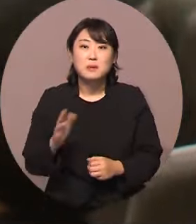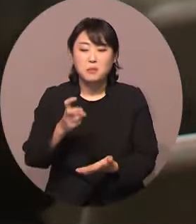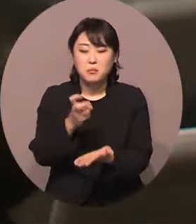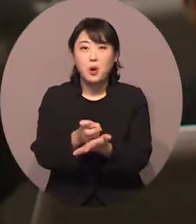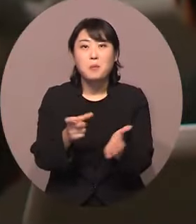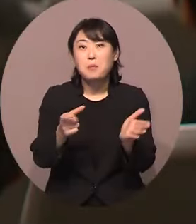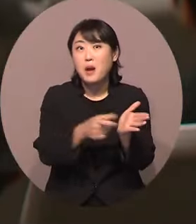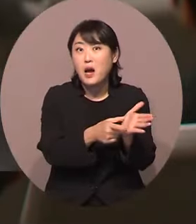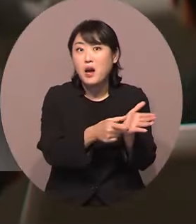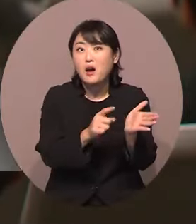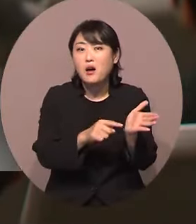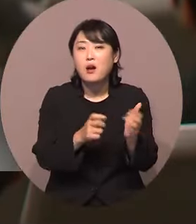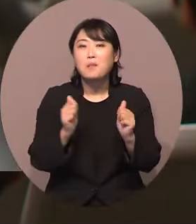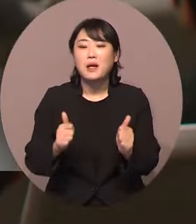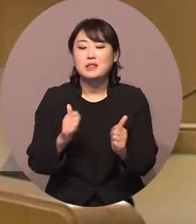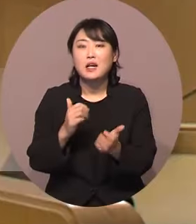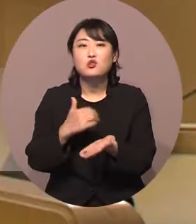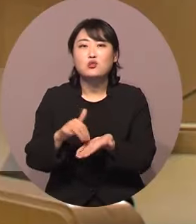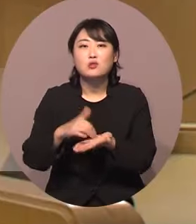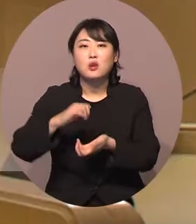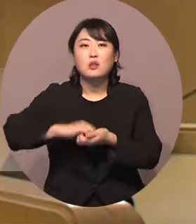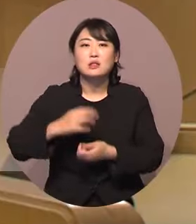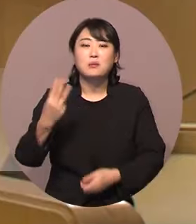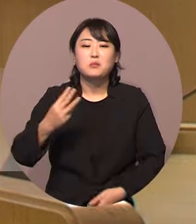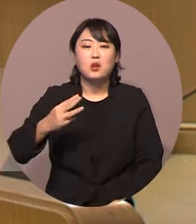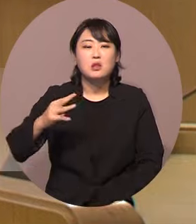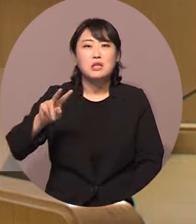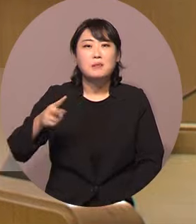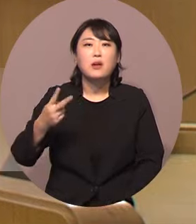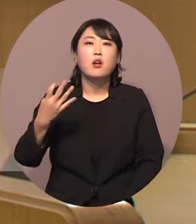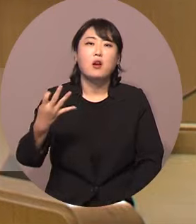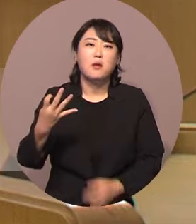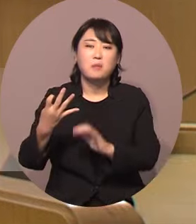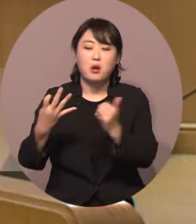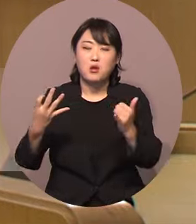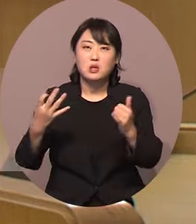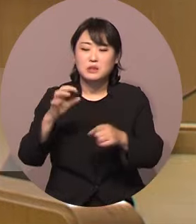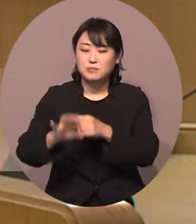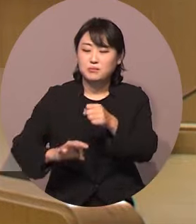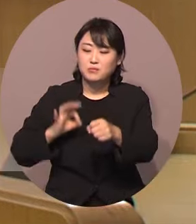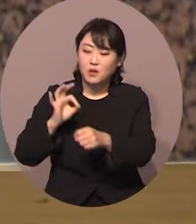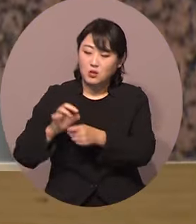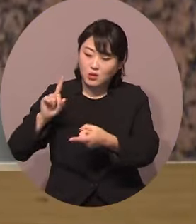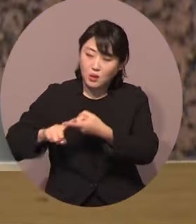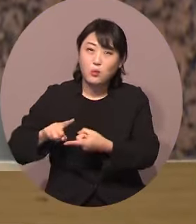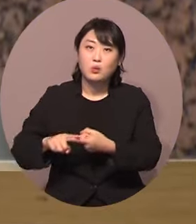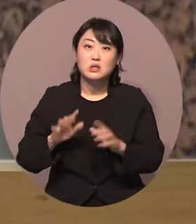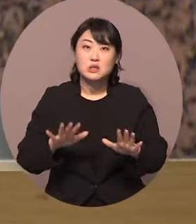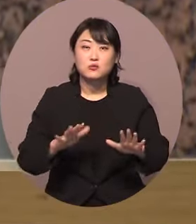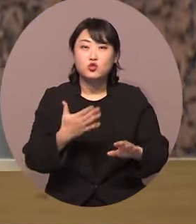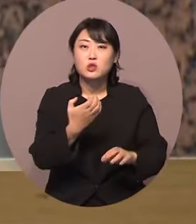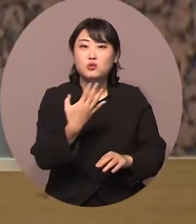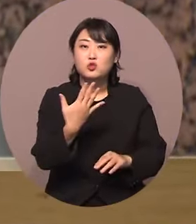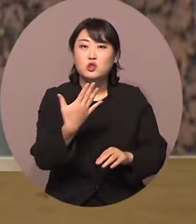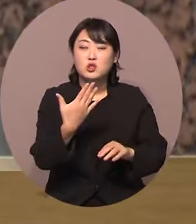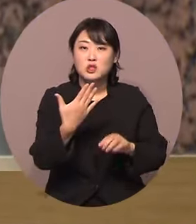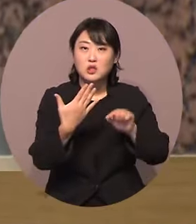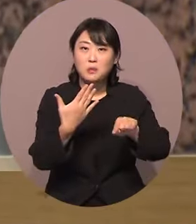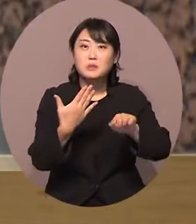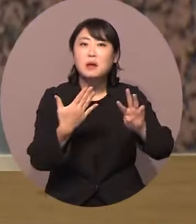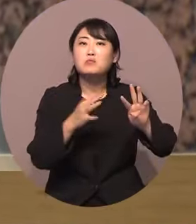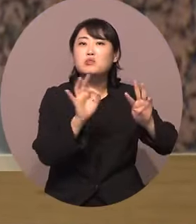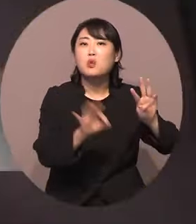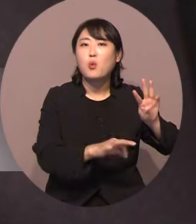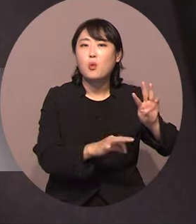규정된 판사의 정원은 3,200 144명으로 10년째 제자리고 현재 정원의 99.3% 차